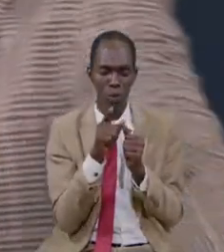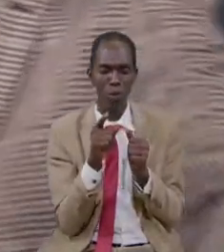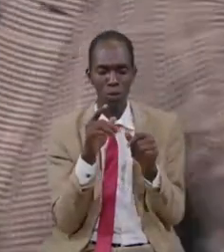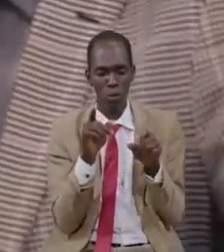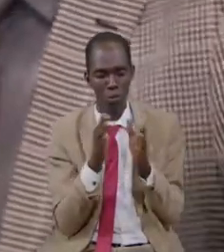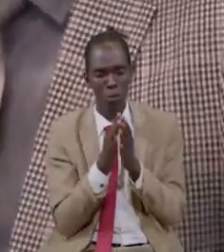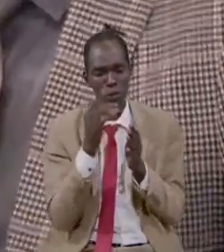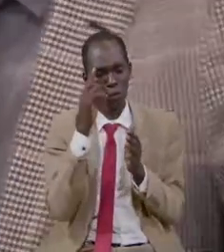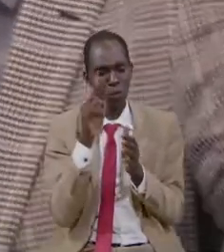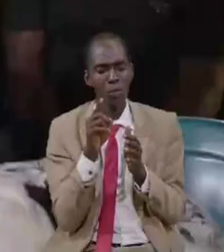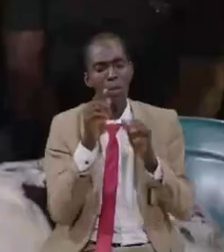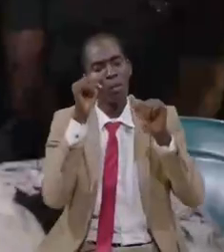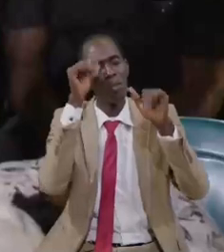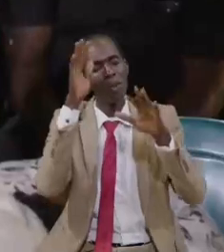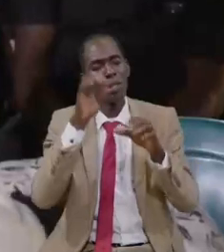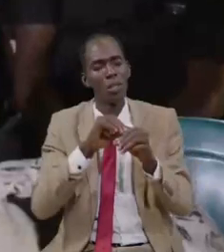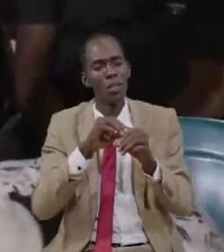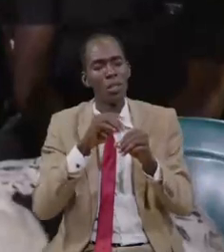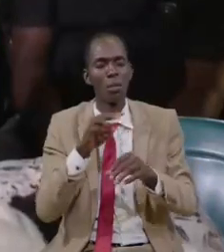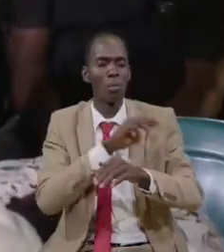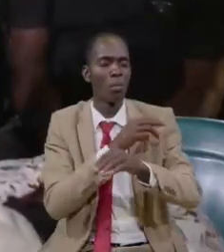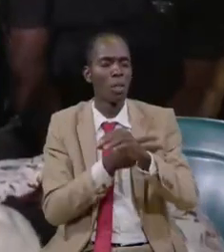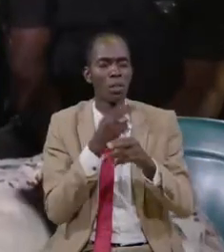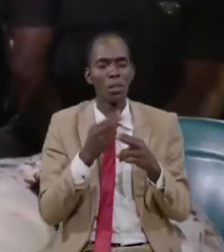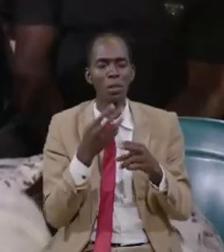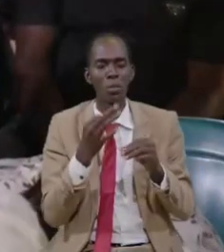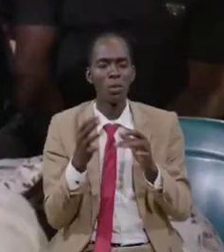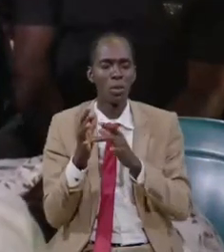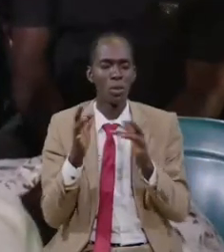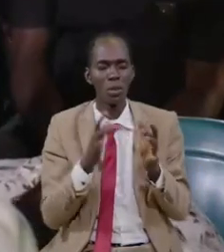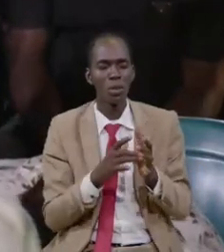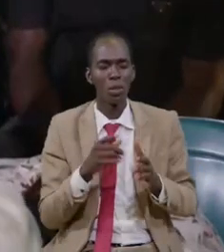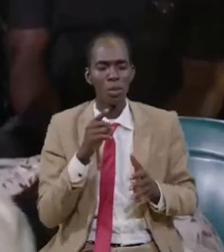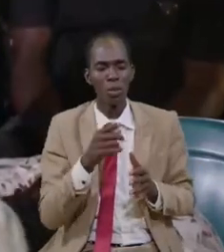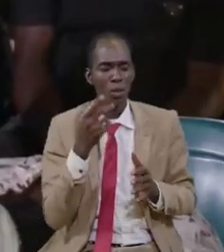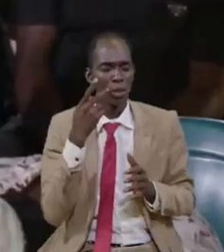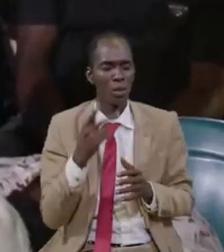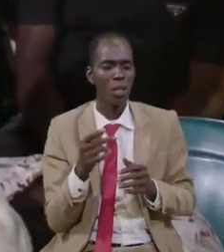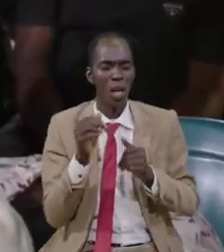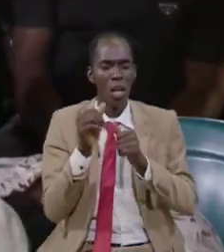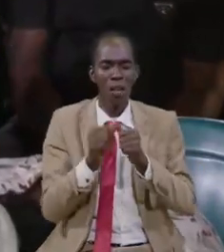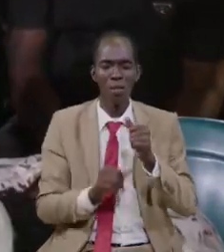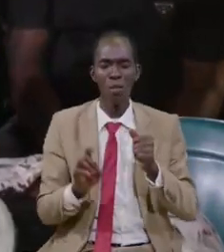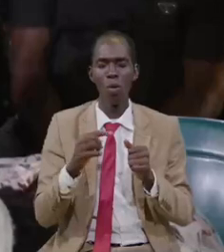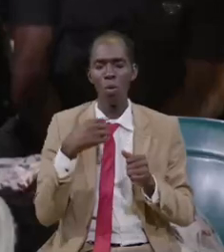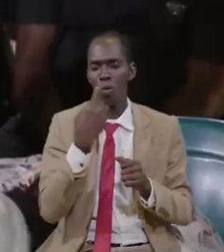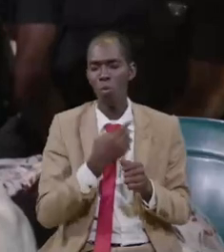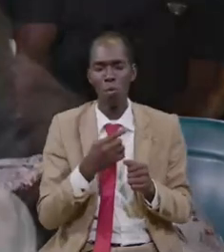Père, au nom puissant de Jésus, tu vois chacun qui de tout